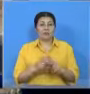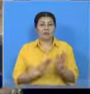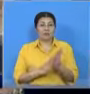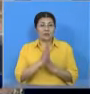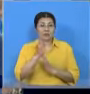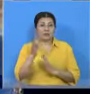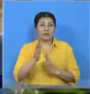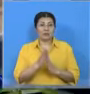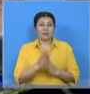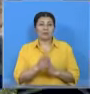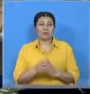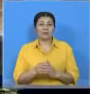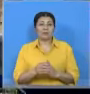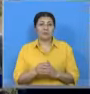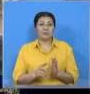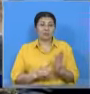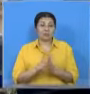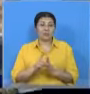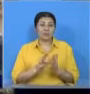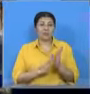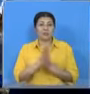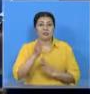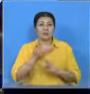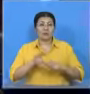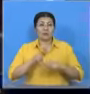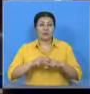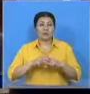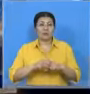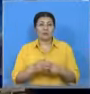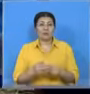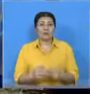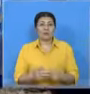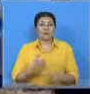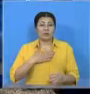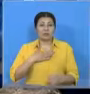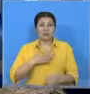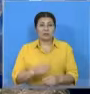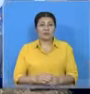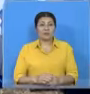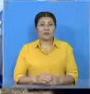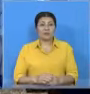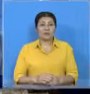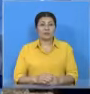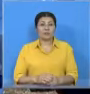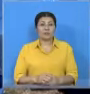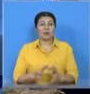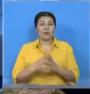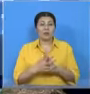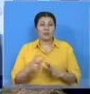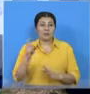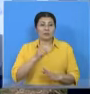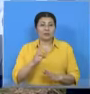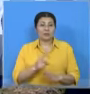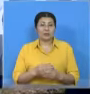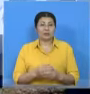больше, не отсюда. Вот. Поэтому получается, в нашей зоне рискованного земледелия, где влагодефицит